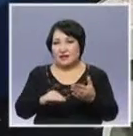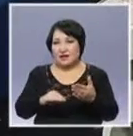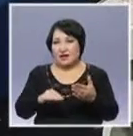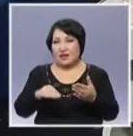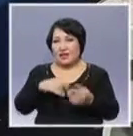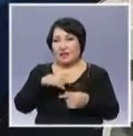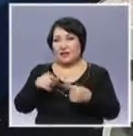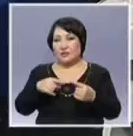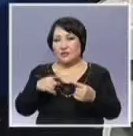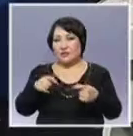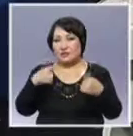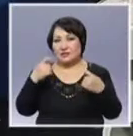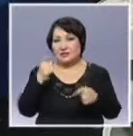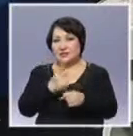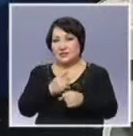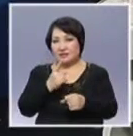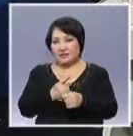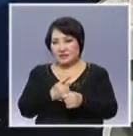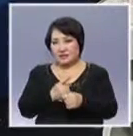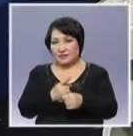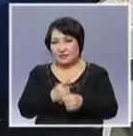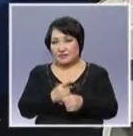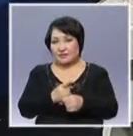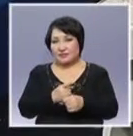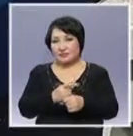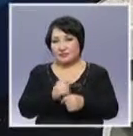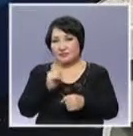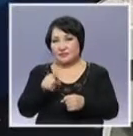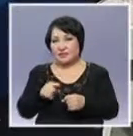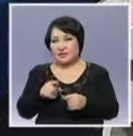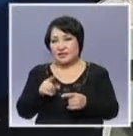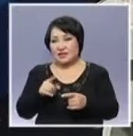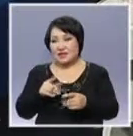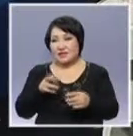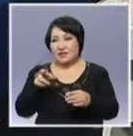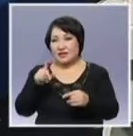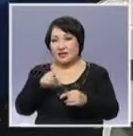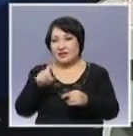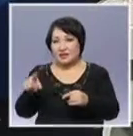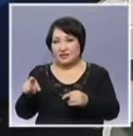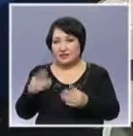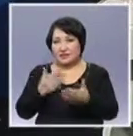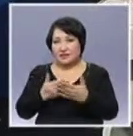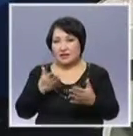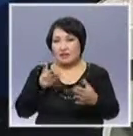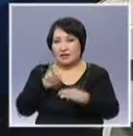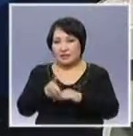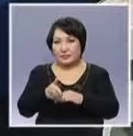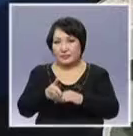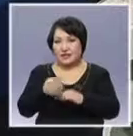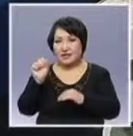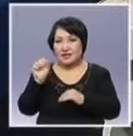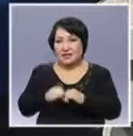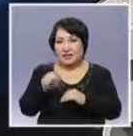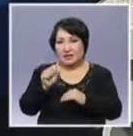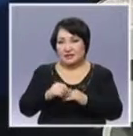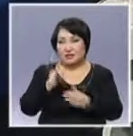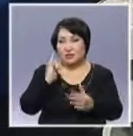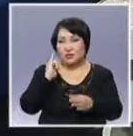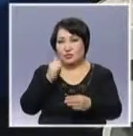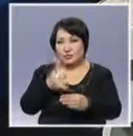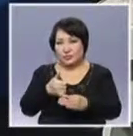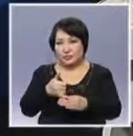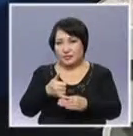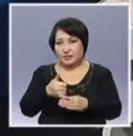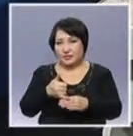оған тыйым салынып отыр. Ол дегеніміз жаңағы мына кісілер барып, жаңағы сыраны құйғызып